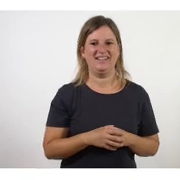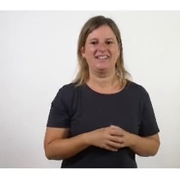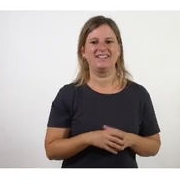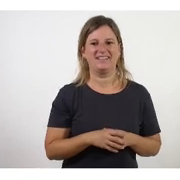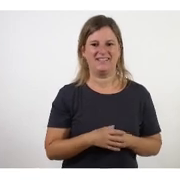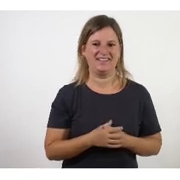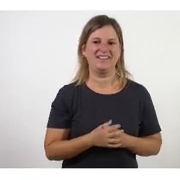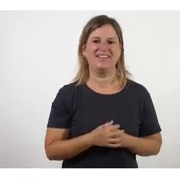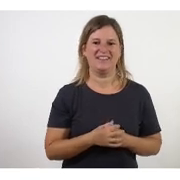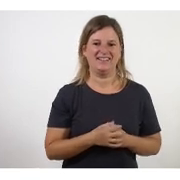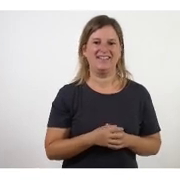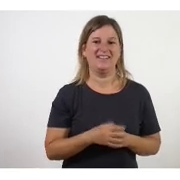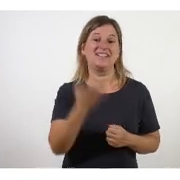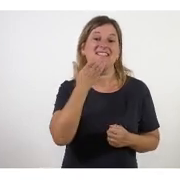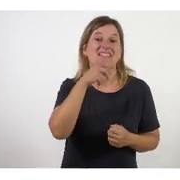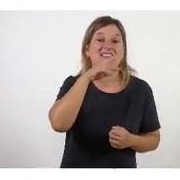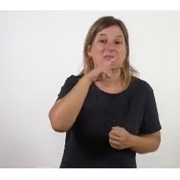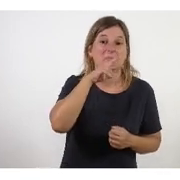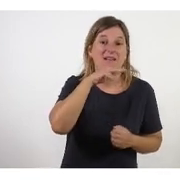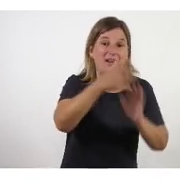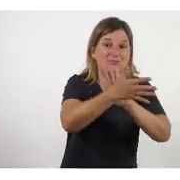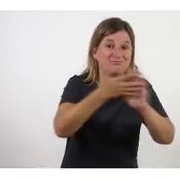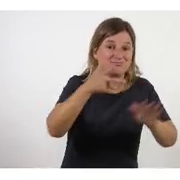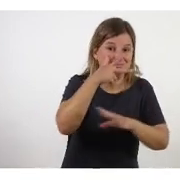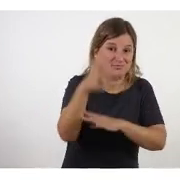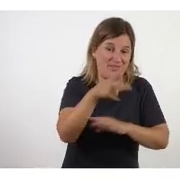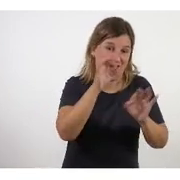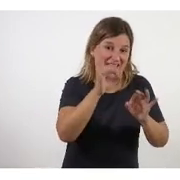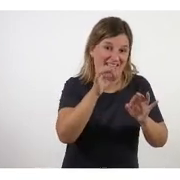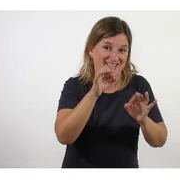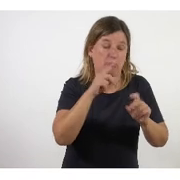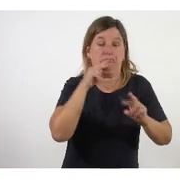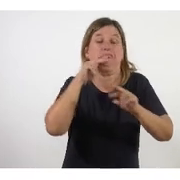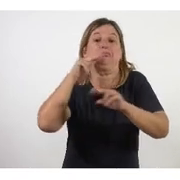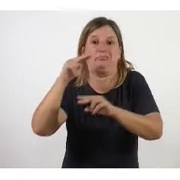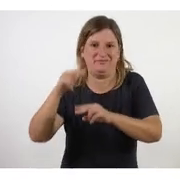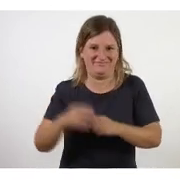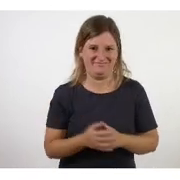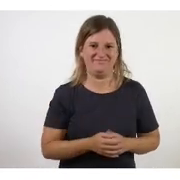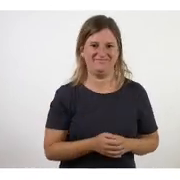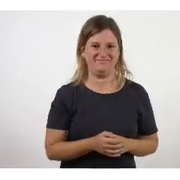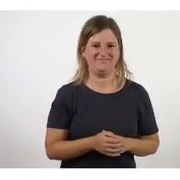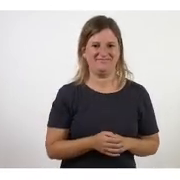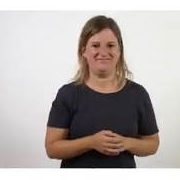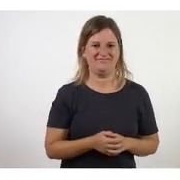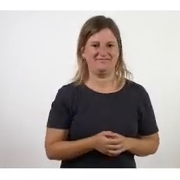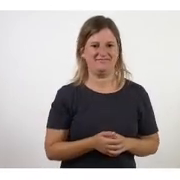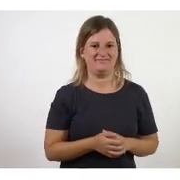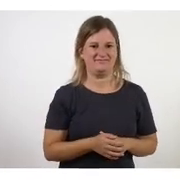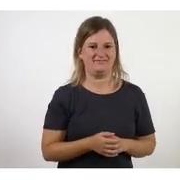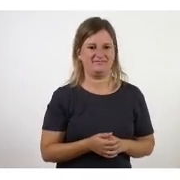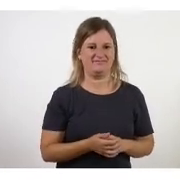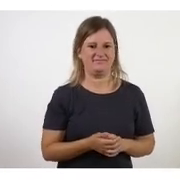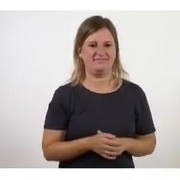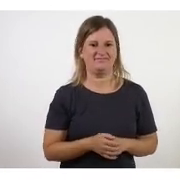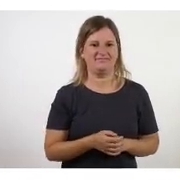Clar, quan parla la gent, quan parla la gent, fa aquest efecte d'esquirol, com deies.